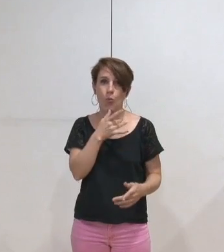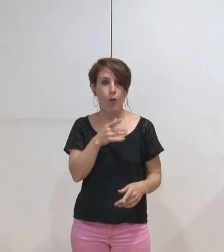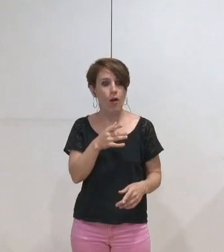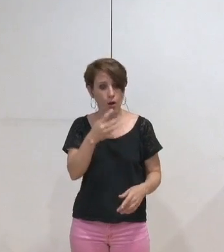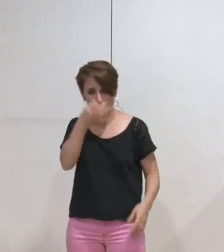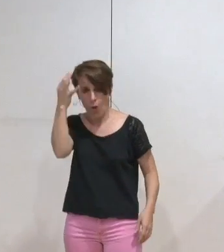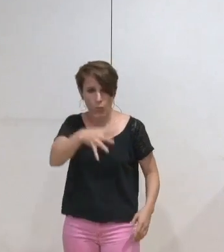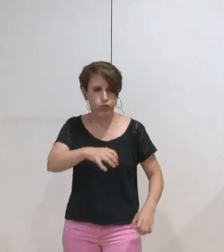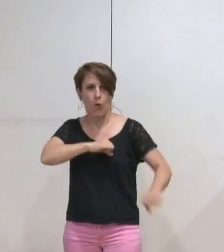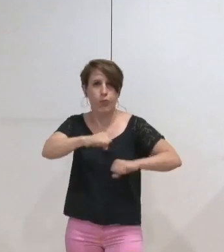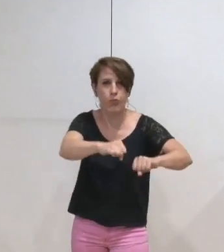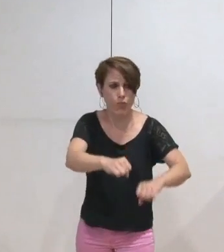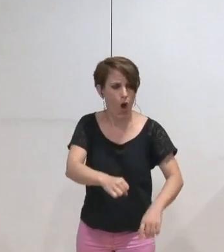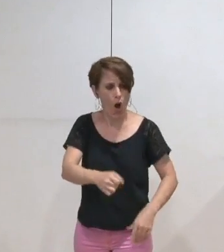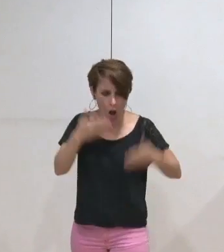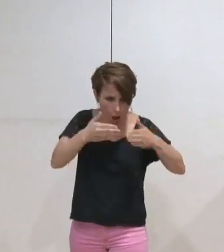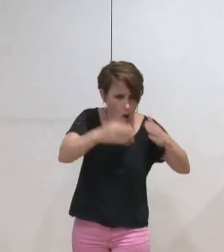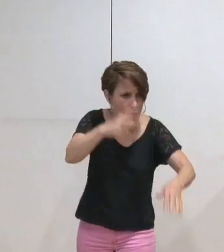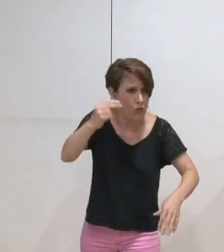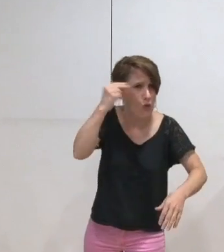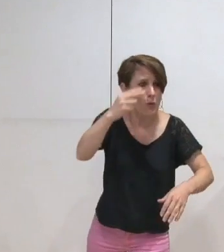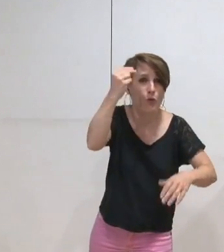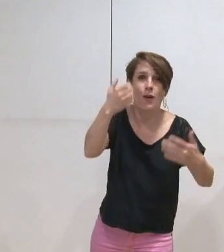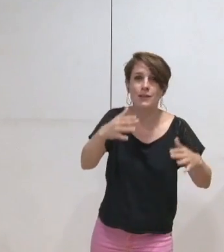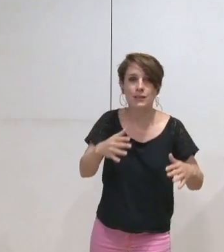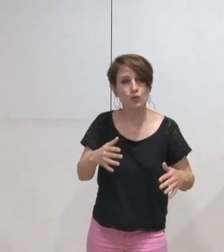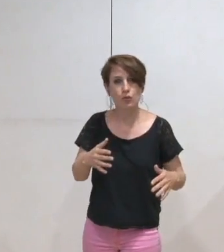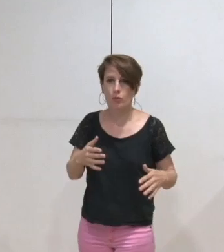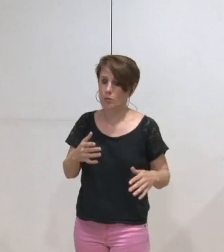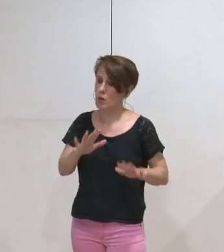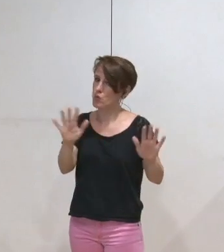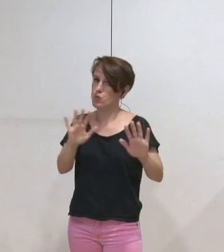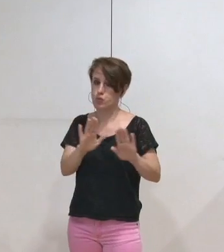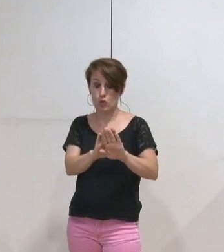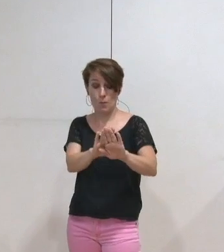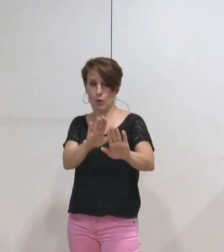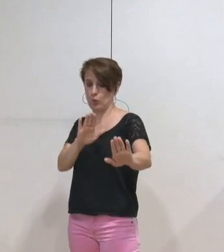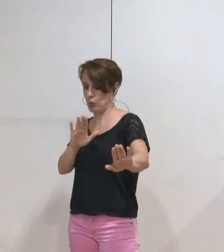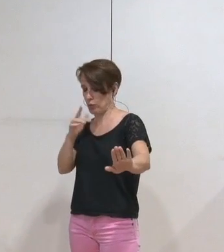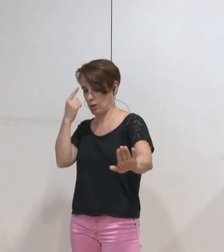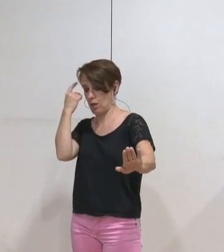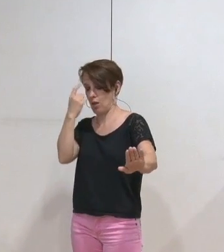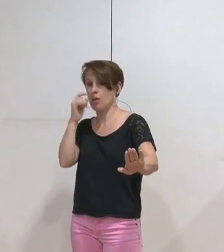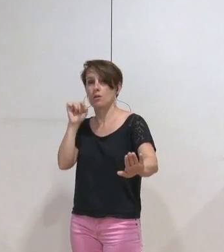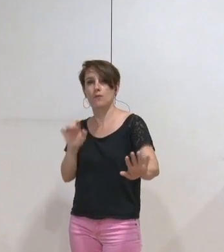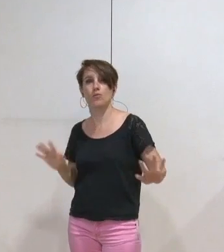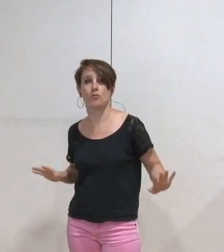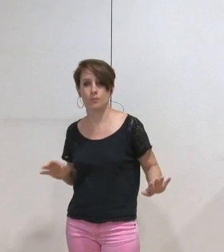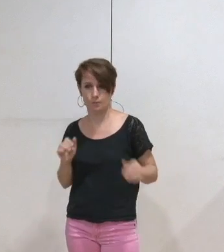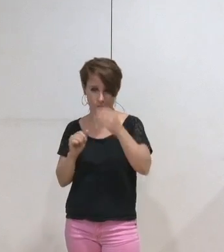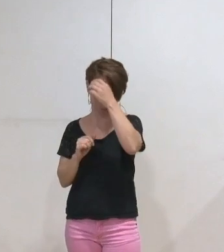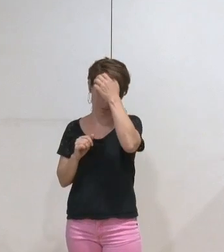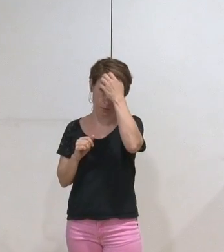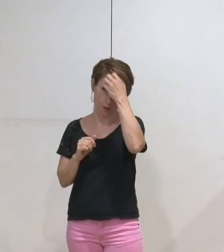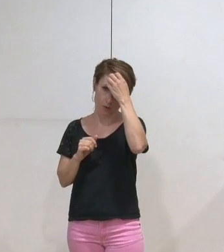ou d'imaginer agir avec humanisme en érigeant ses sentiments propres en critère du bien et du mal historiquement d'ailleurs cette posture est celle d'un